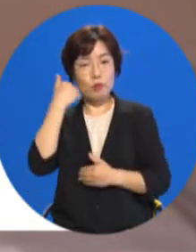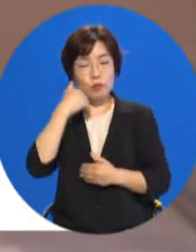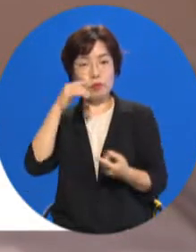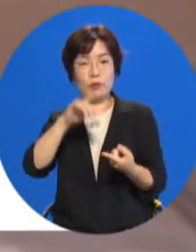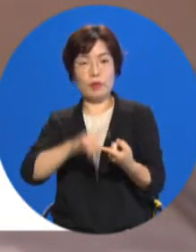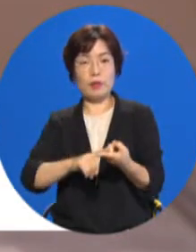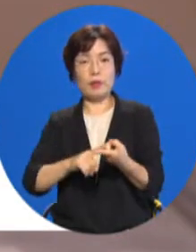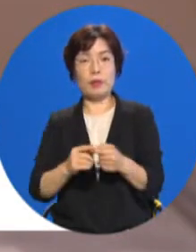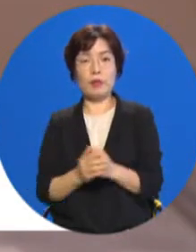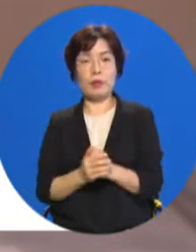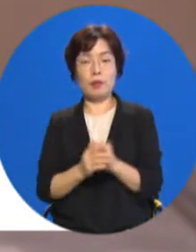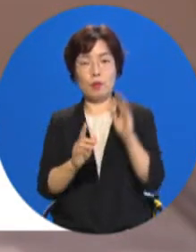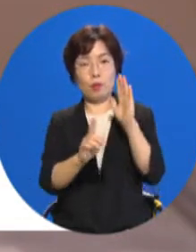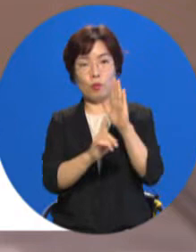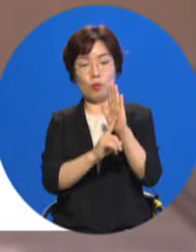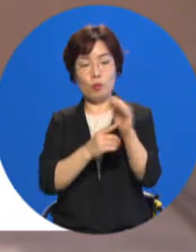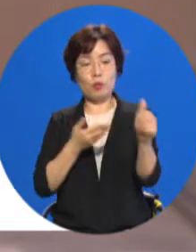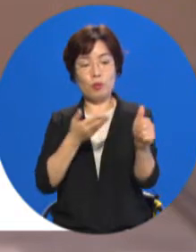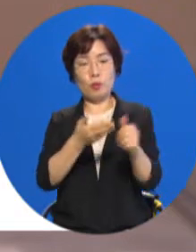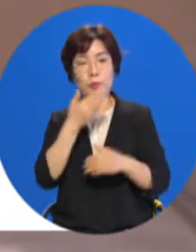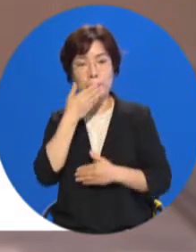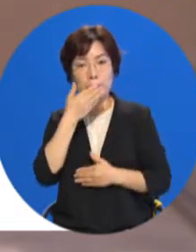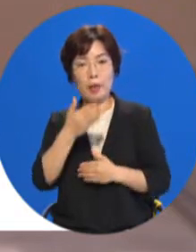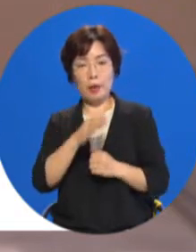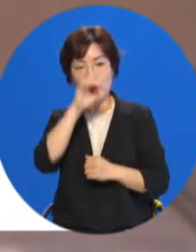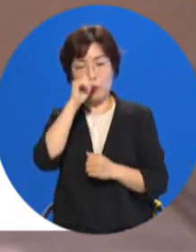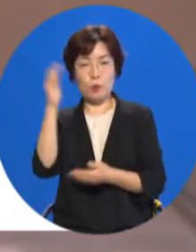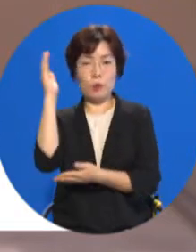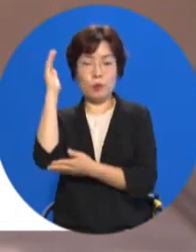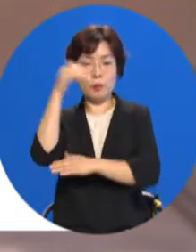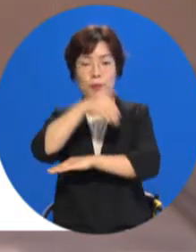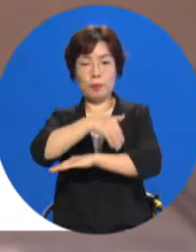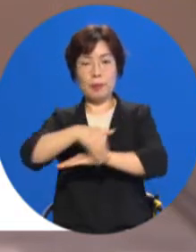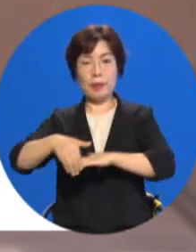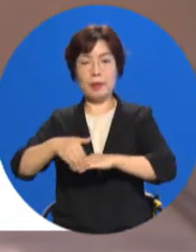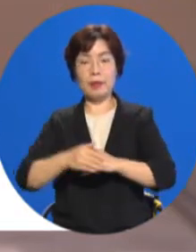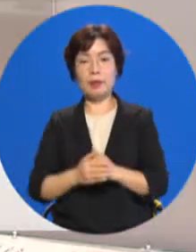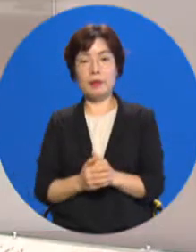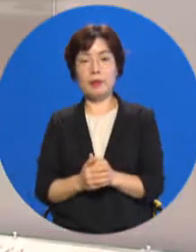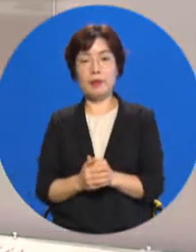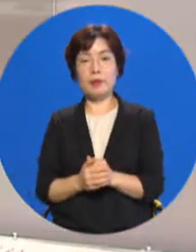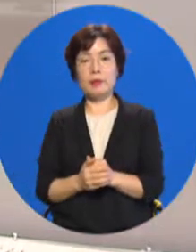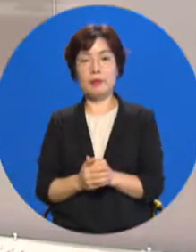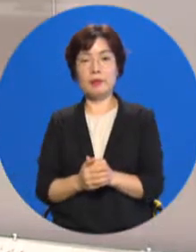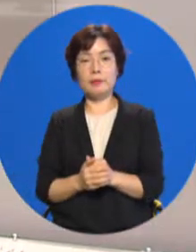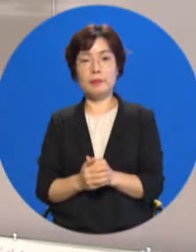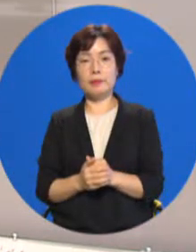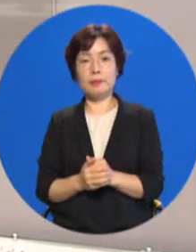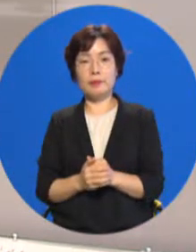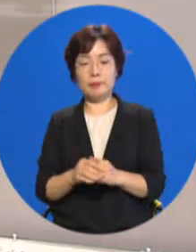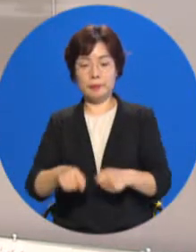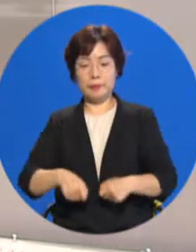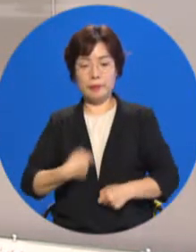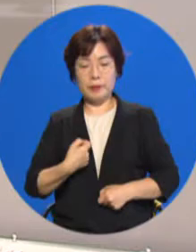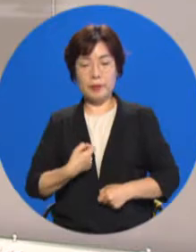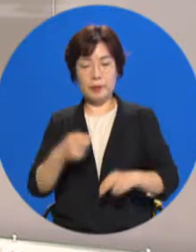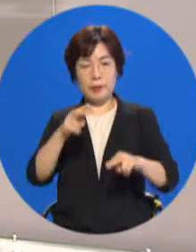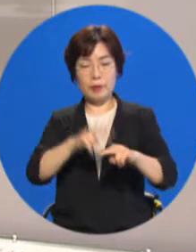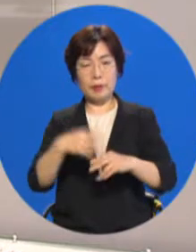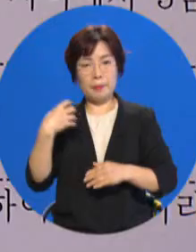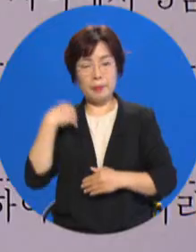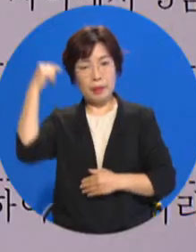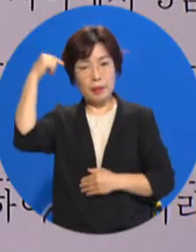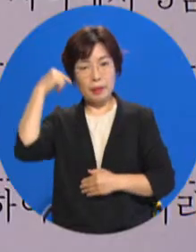분이신지를 알려드릴 수 있는 좋은 강의를 만들려고 계획 중에 있습니다. 자신의 위치에서 책임을